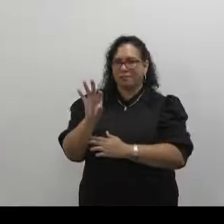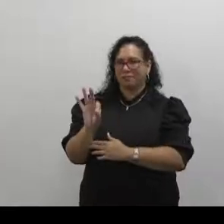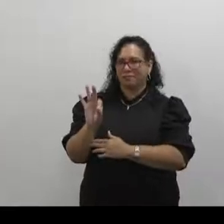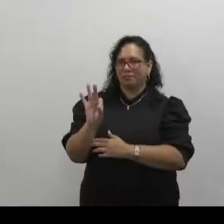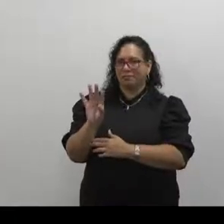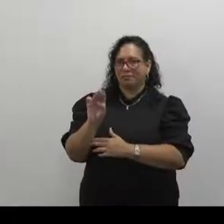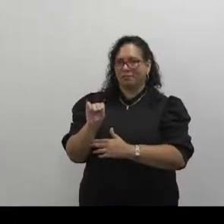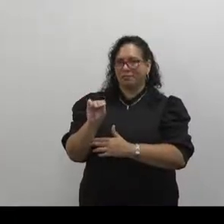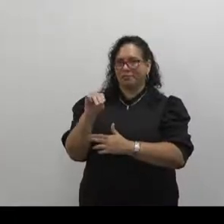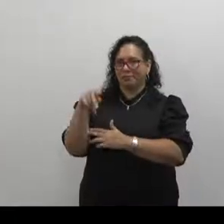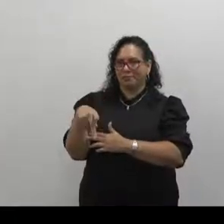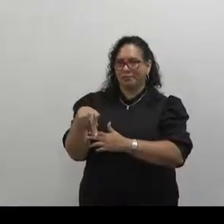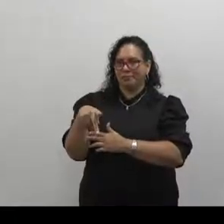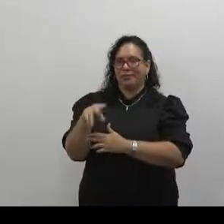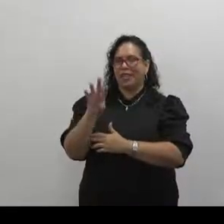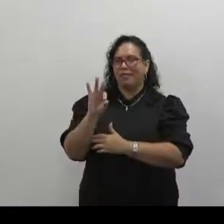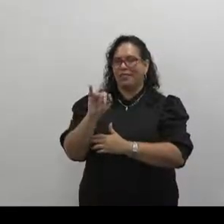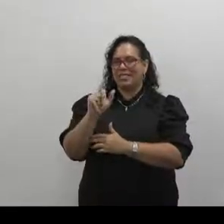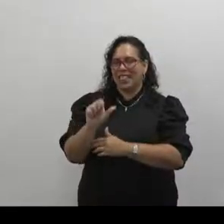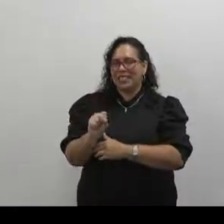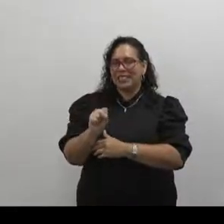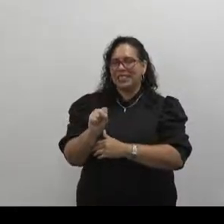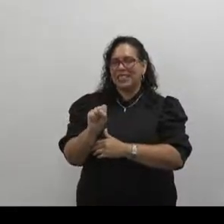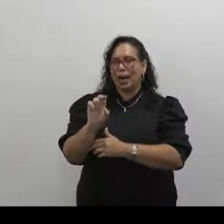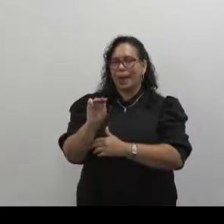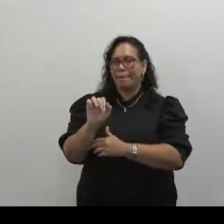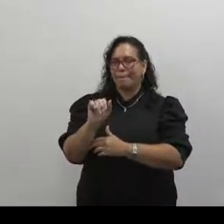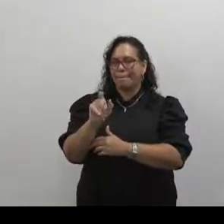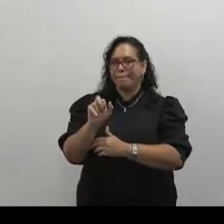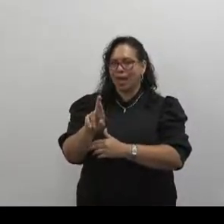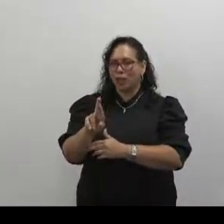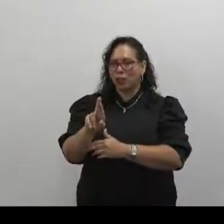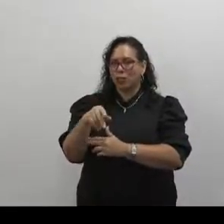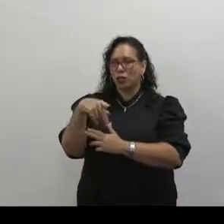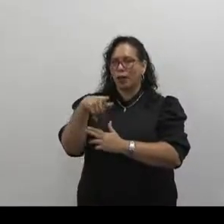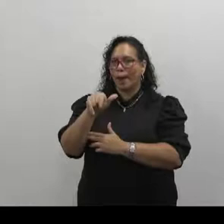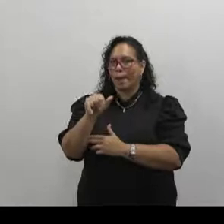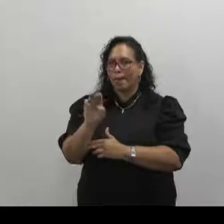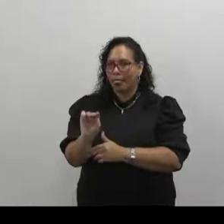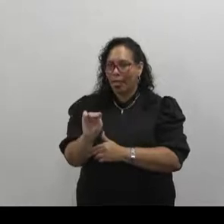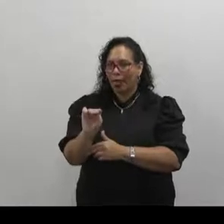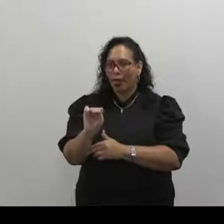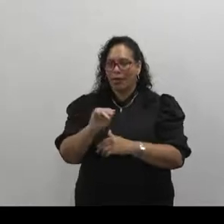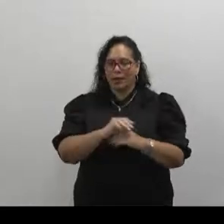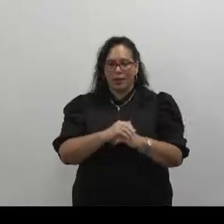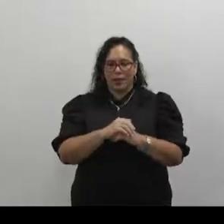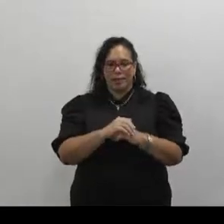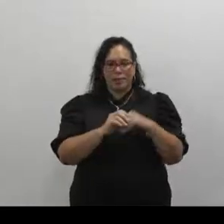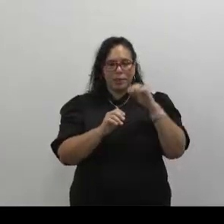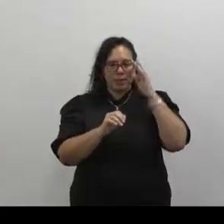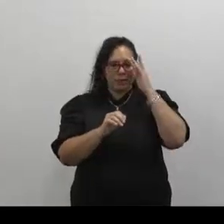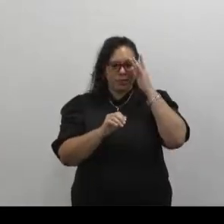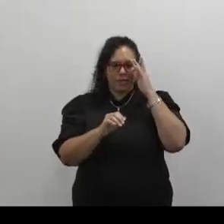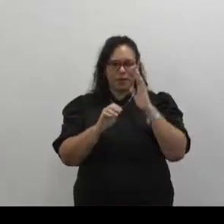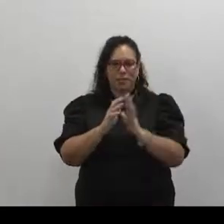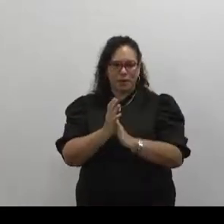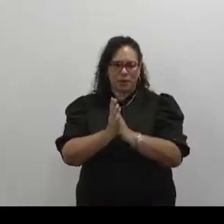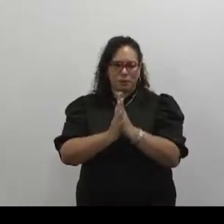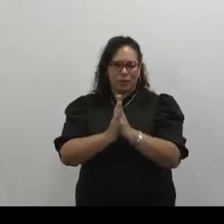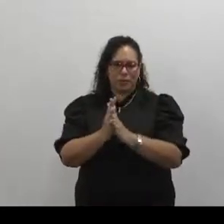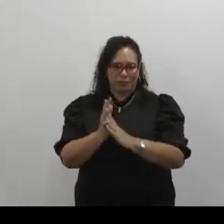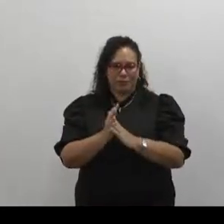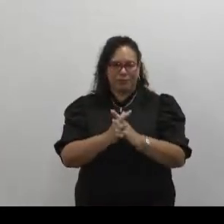mà rong tiết cùng rung thống xâm rạp xây và than nâng tám xả là riêng sọ cắt kỳ hạ thà FMP